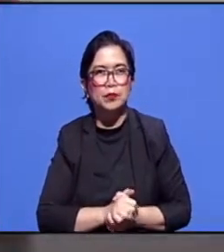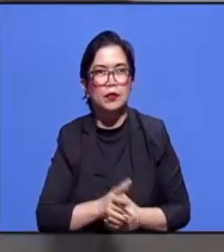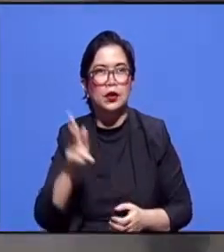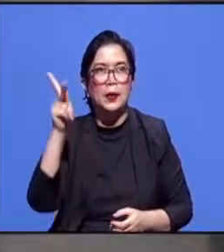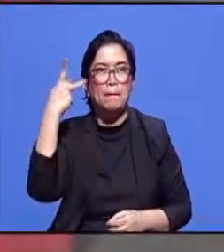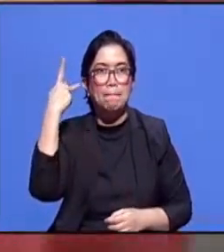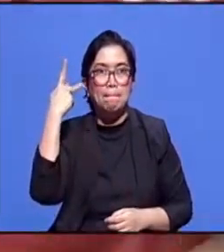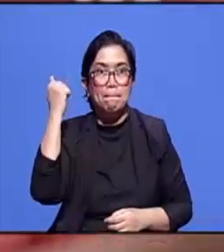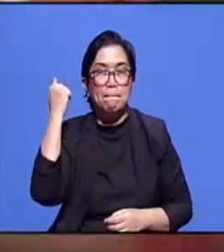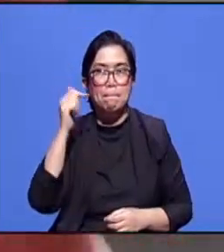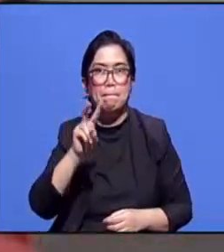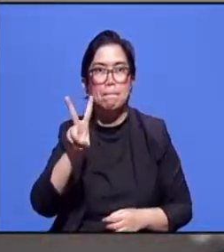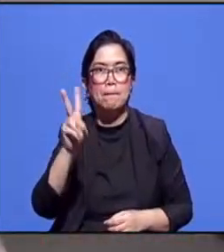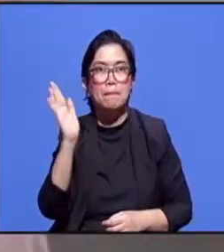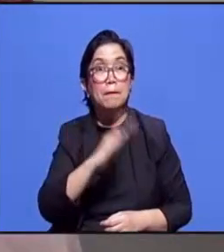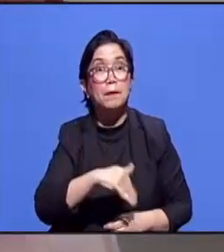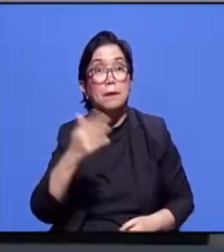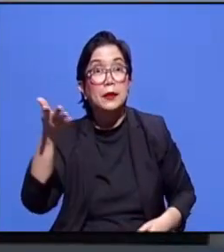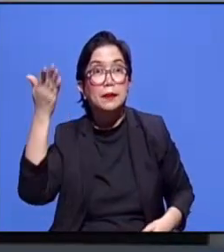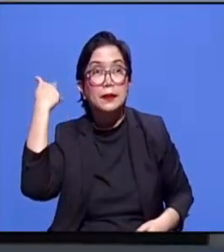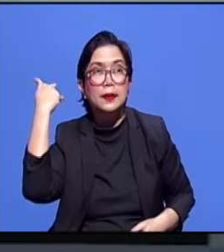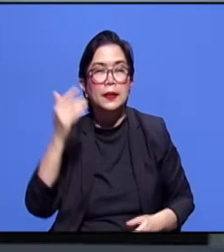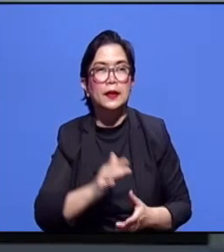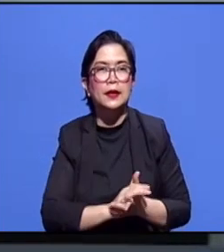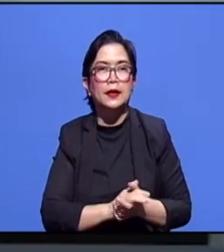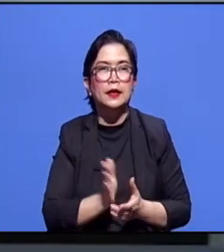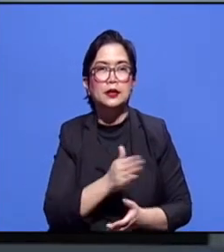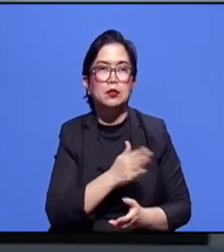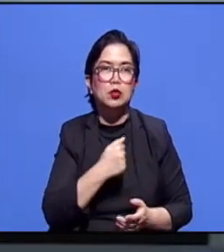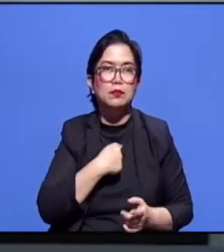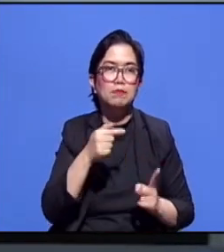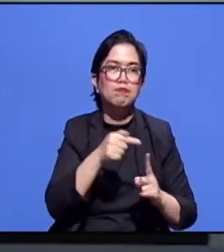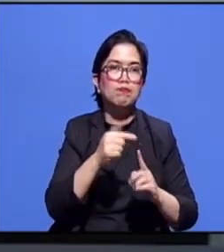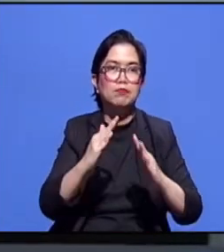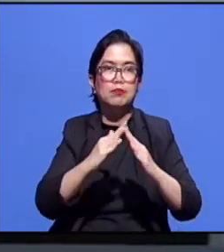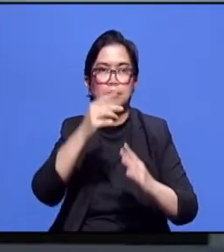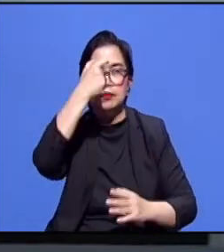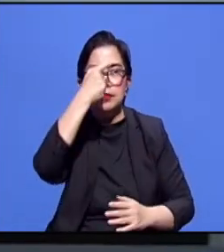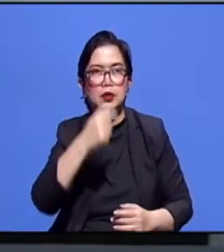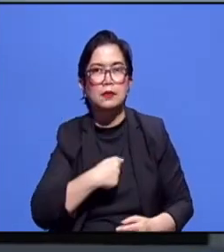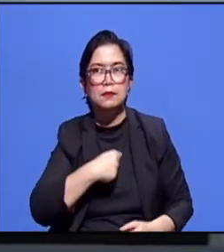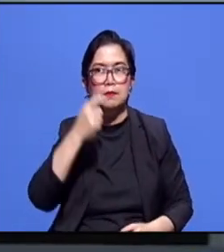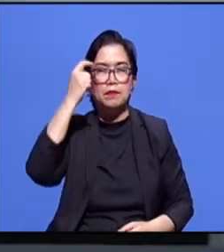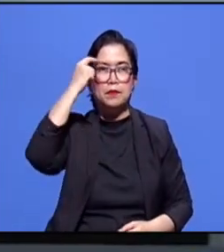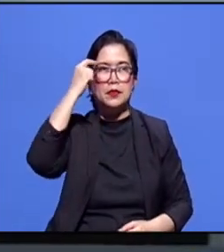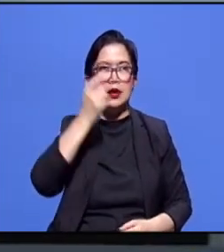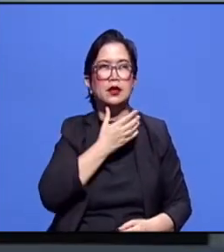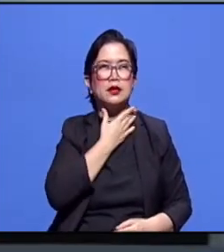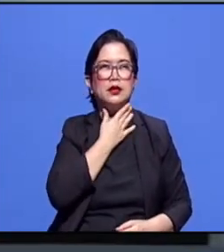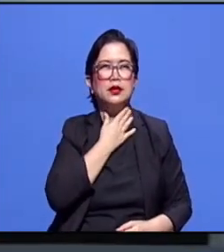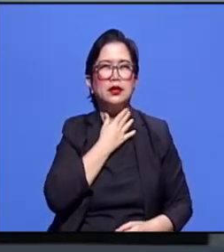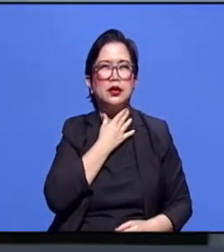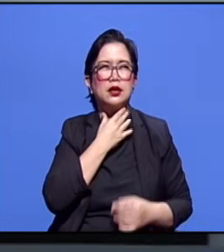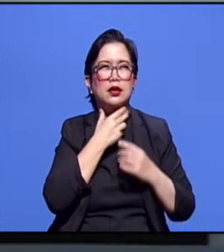kemarin kayak 2 hari yang lalu itu sebelum ke rumah sakit, aku tuh ngerasa kok leher aku tuh kayak